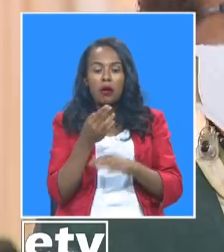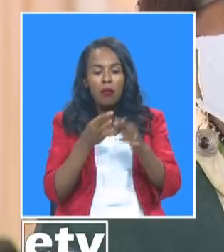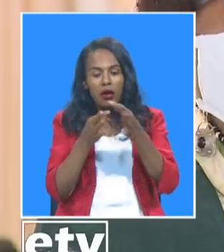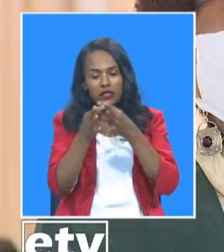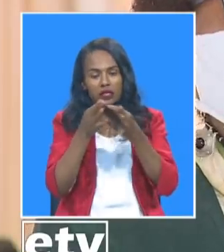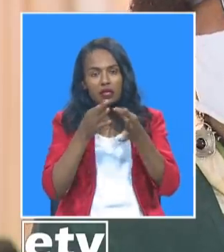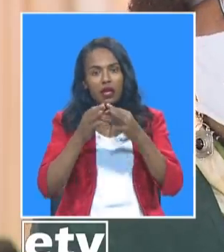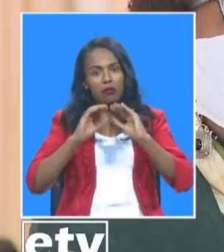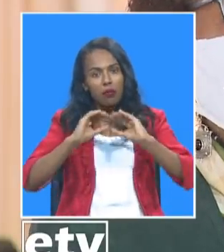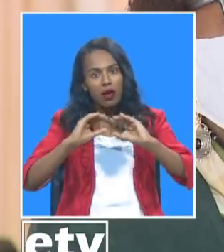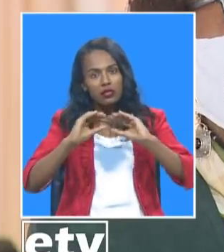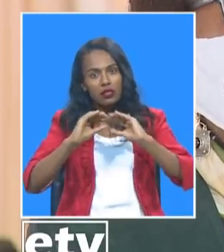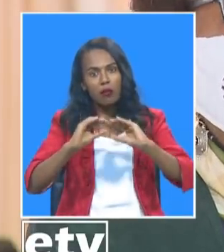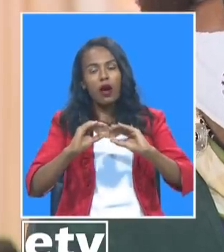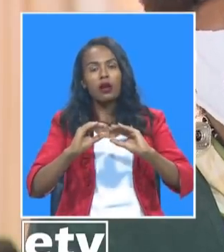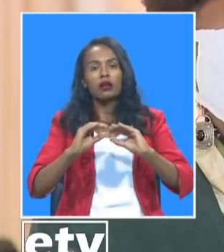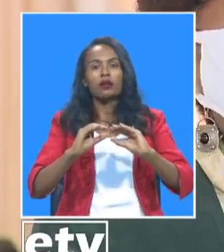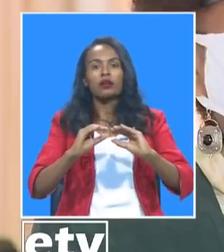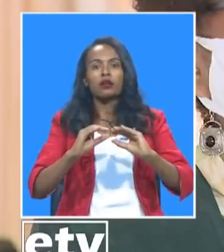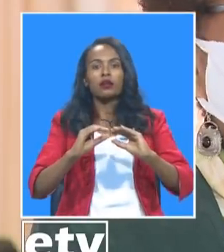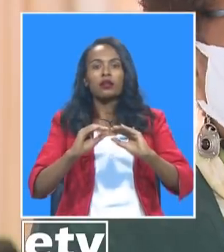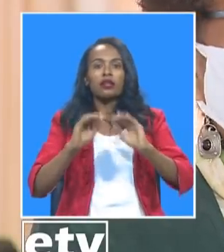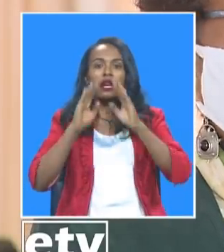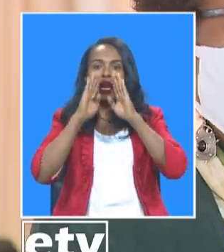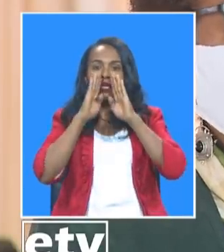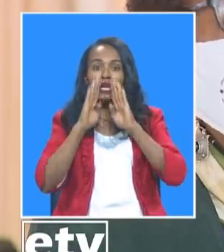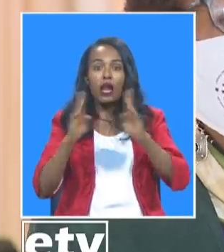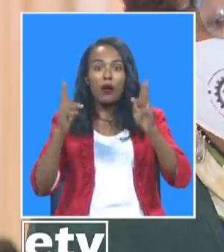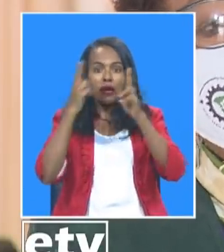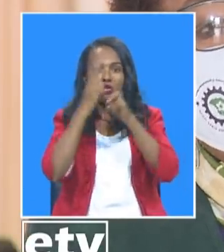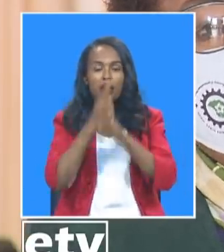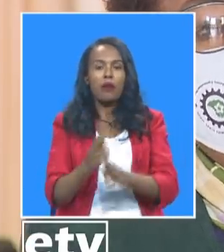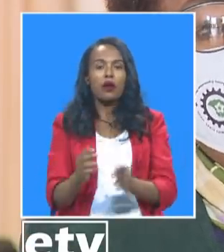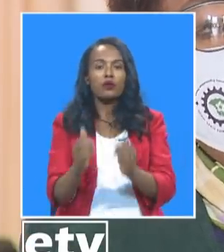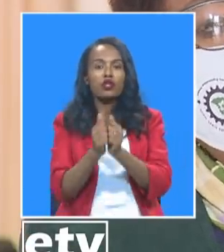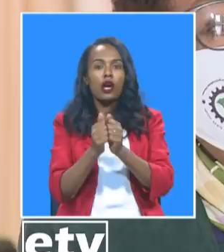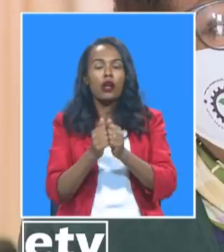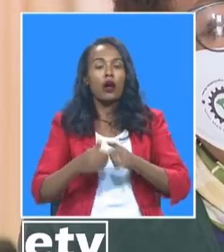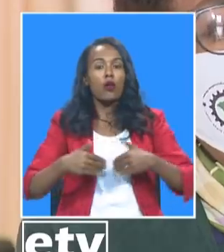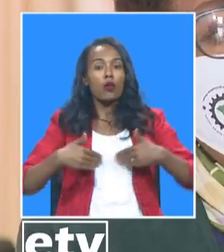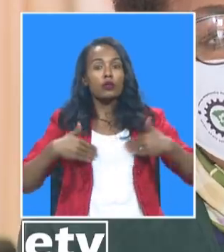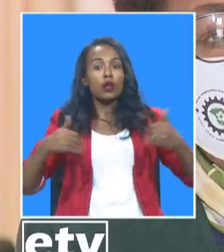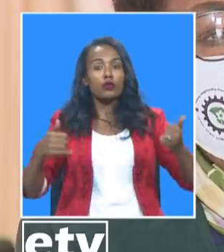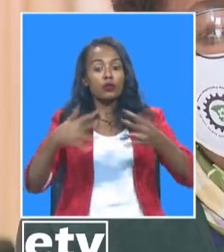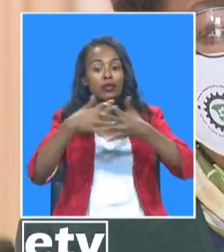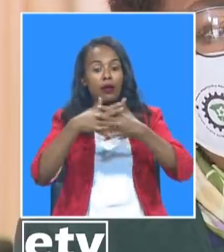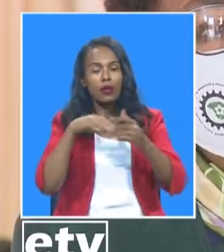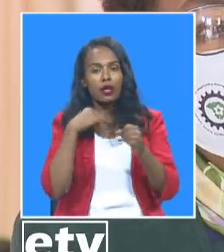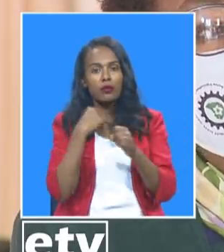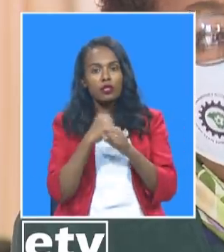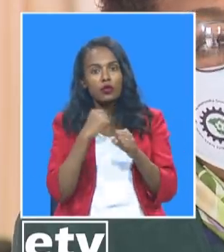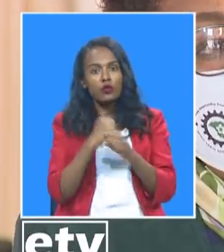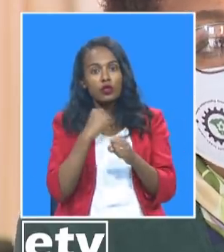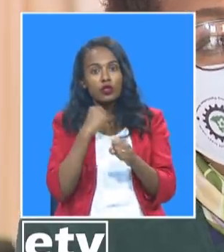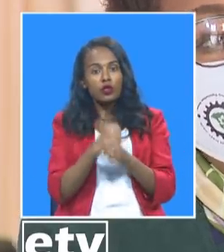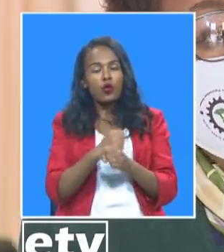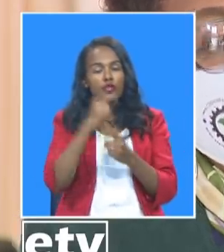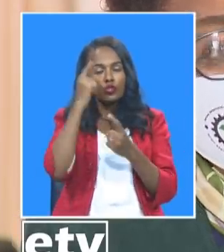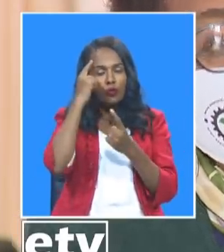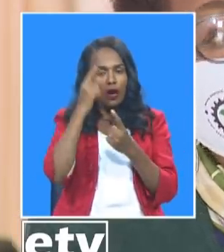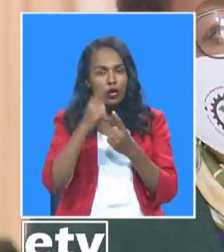ማስረዳት፣ ማስተማር ከሰላም አስከባሪዎች ጋር ወጣቶች በጣምራ የሚሰሩትን ስራዎች